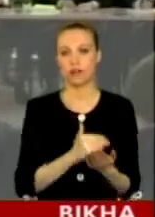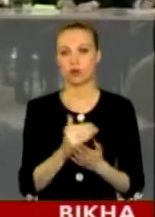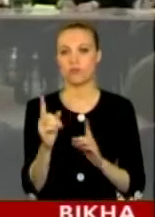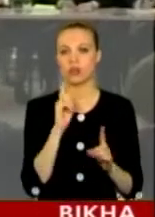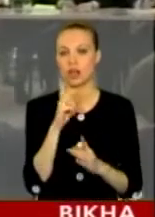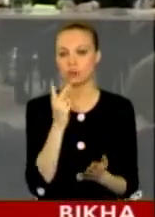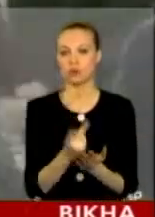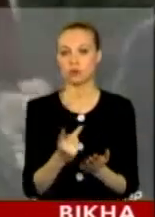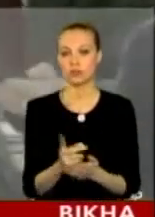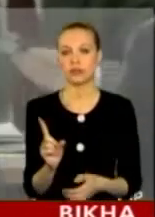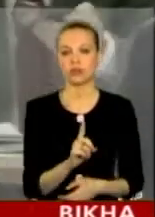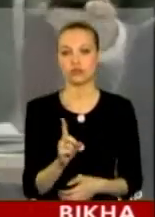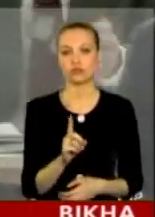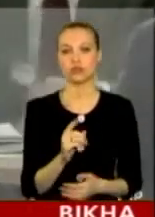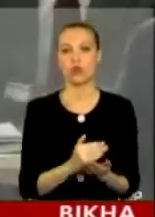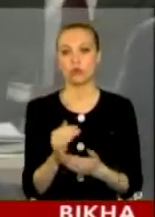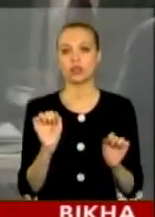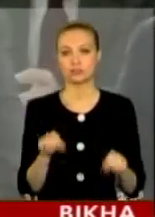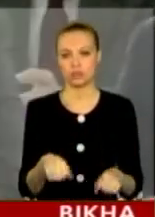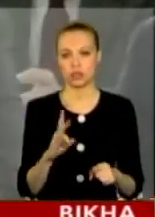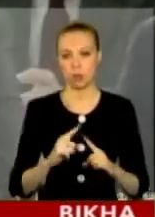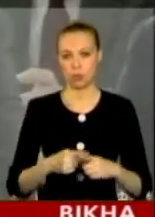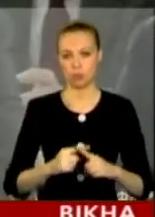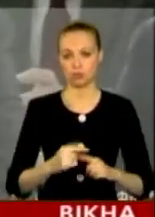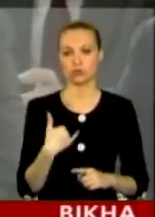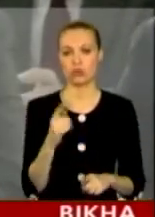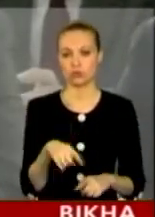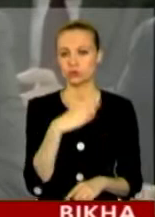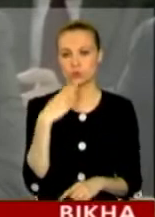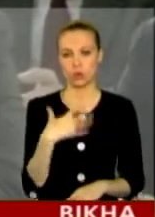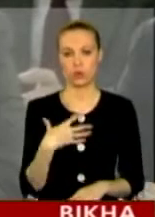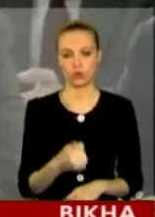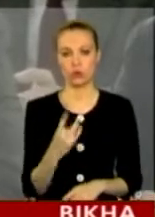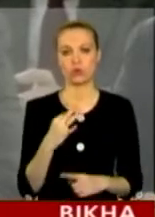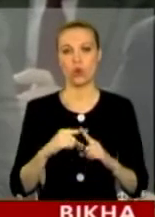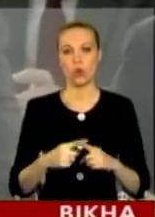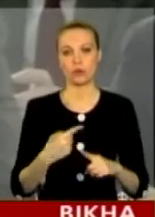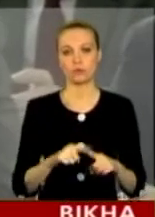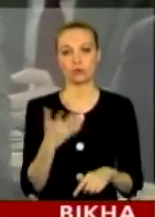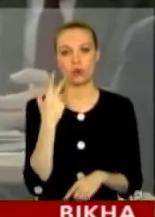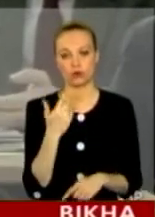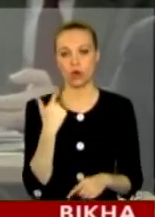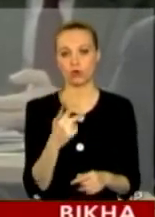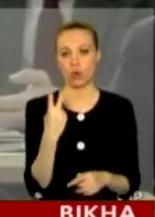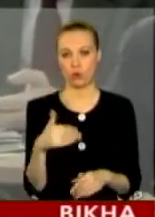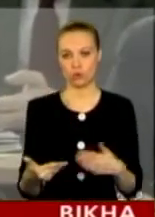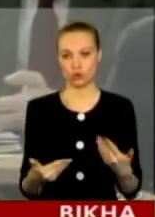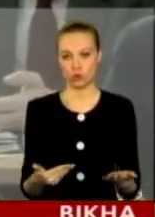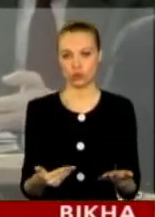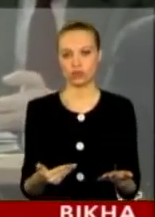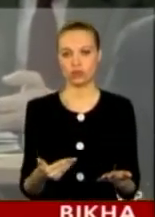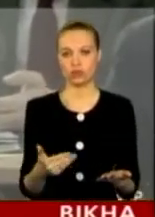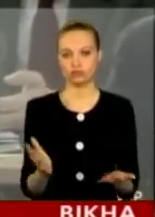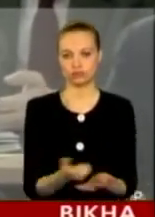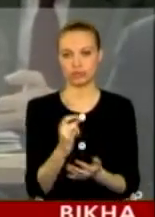Рада продемонстрировала, что она способна к компромиссу. Нас тоже многое не устраивает, но компромисс это тогда, когда обе стороны выходят